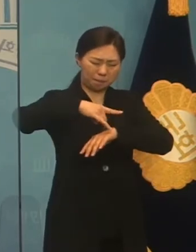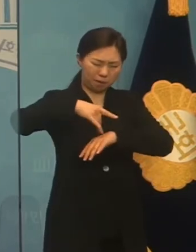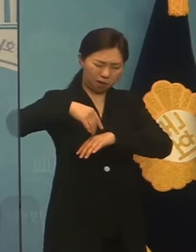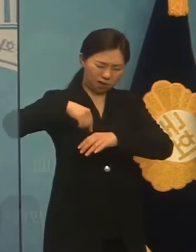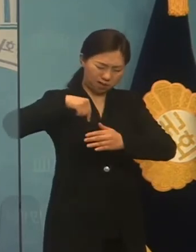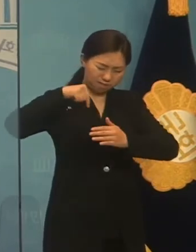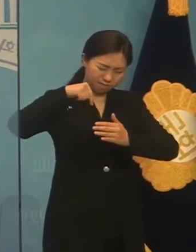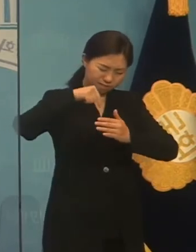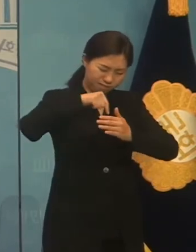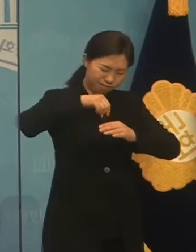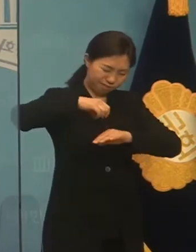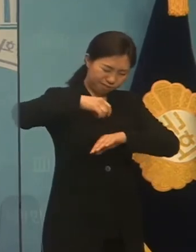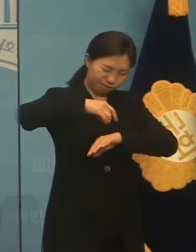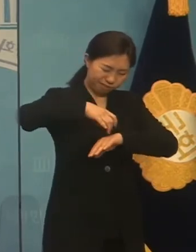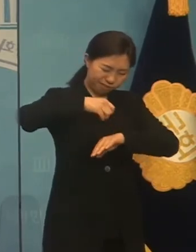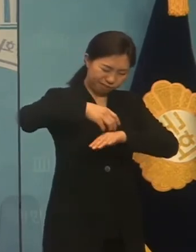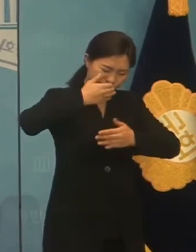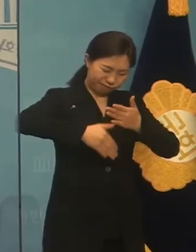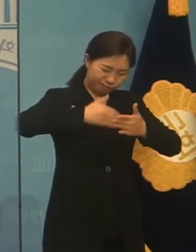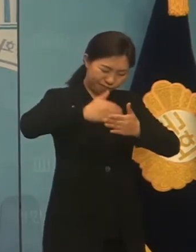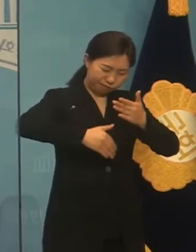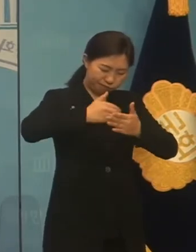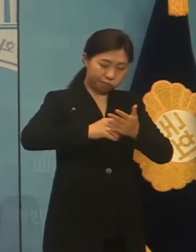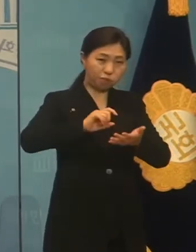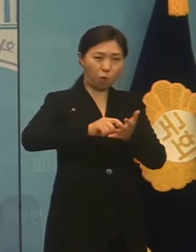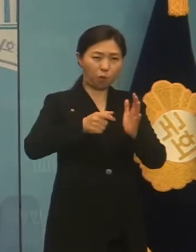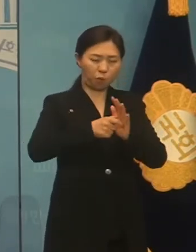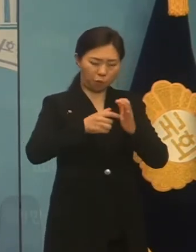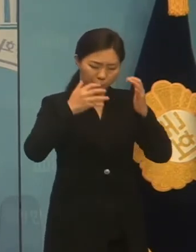해야 한다고 말씀을 하셨습니다.